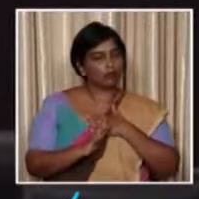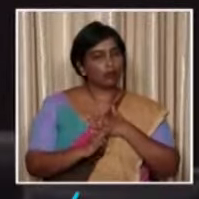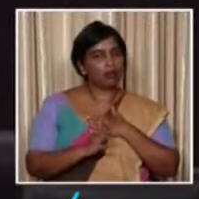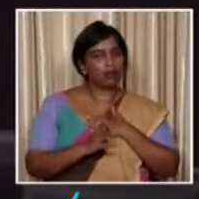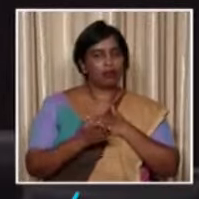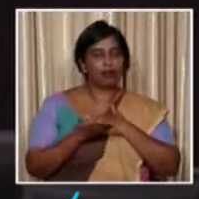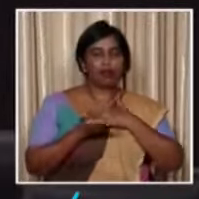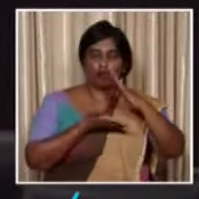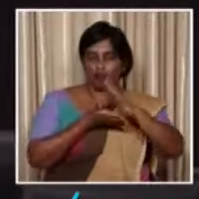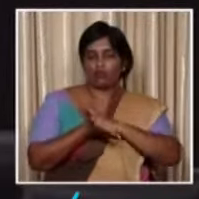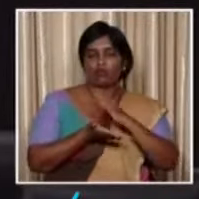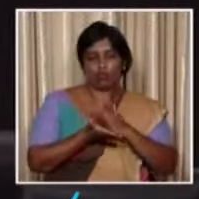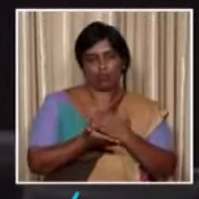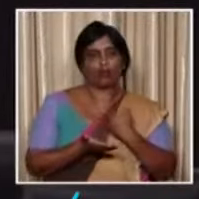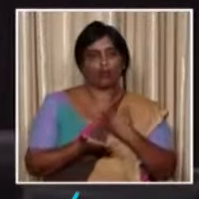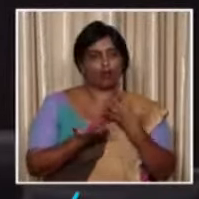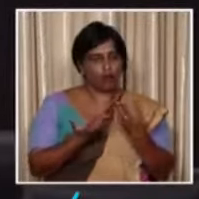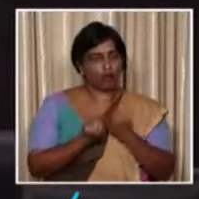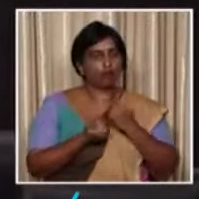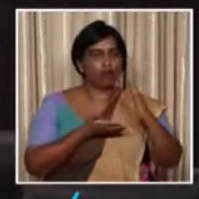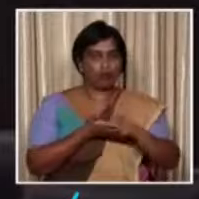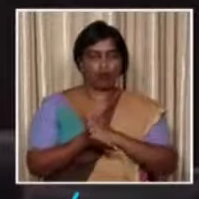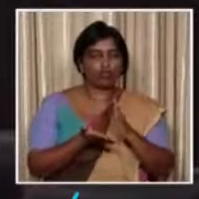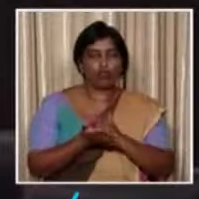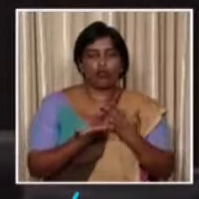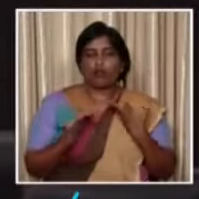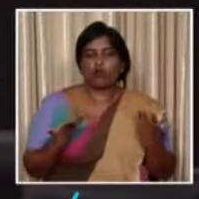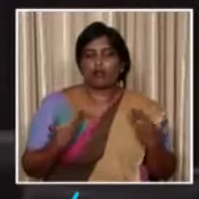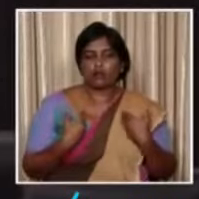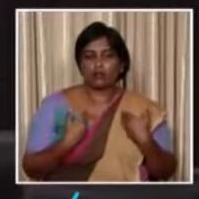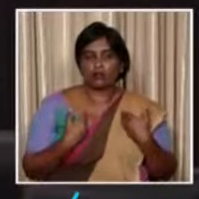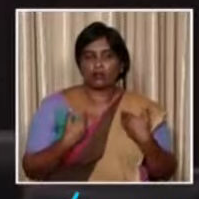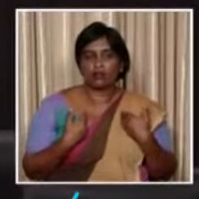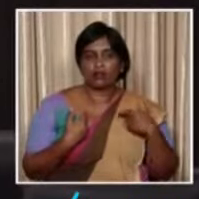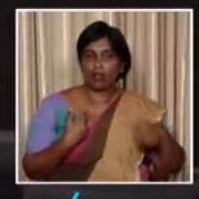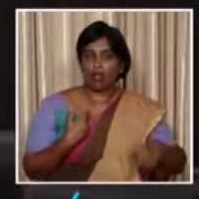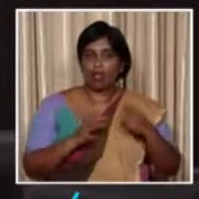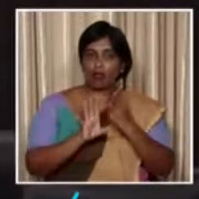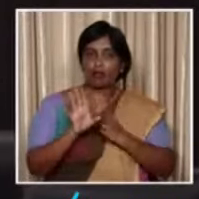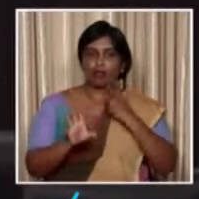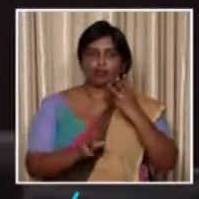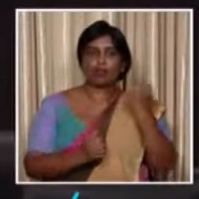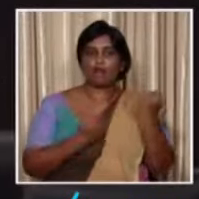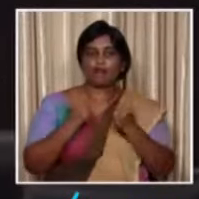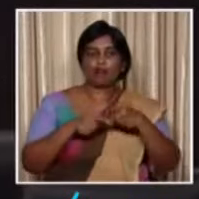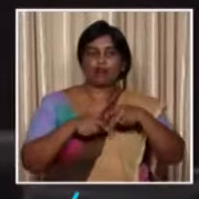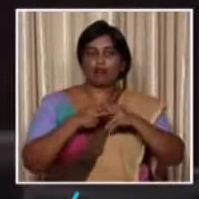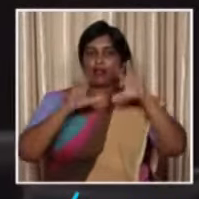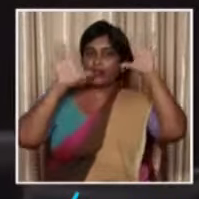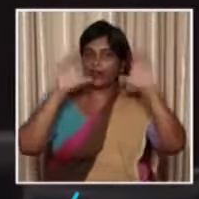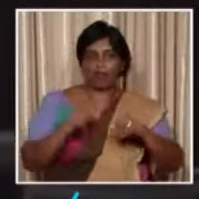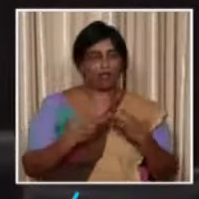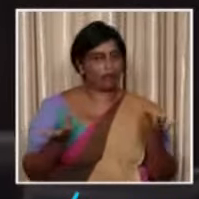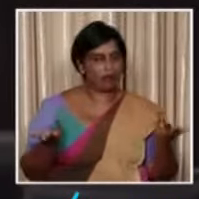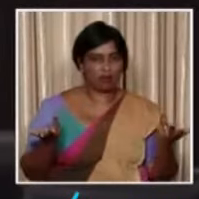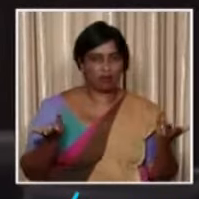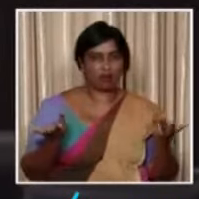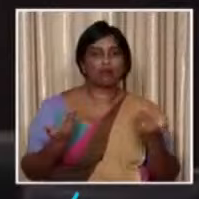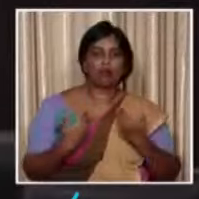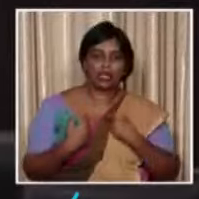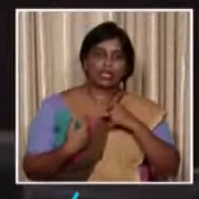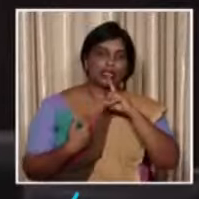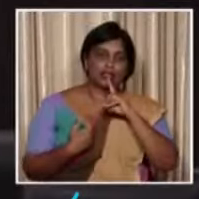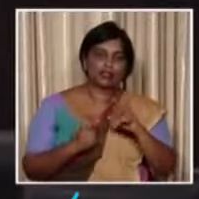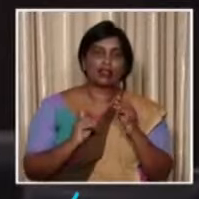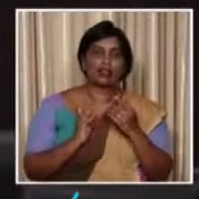උදව් තියෙනවා මම ගන්න ඕන උදව් මොනවද ගන්න ඕන දැන් අවුරුදු 3ක් වාහනමතර කොටස් ගේන්න බෑ එමනම් මං ඉල්ලන්න